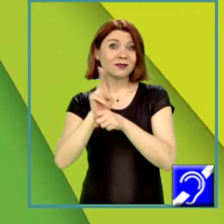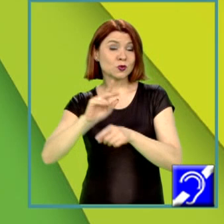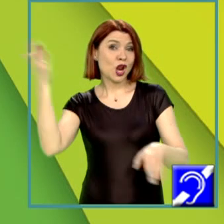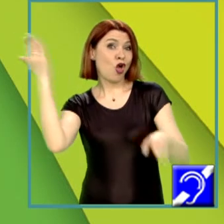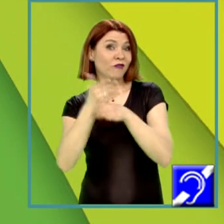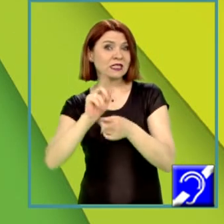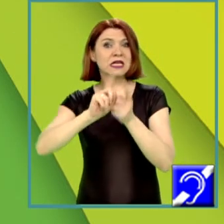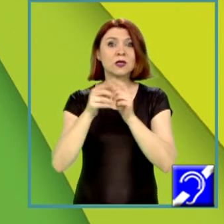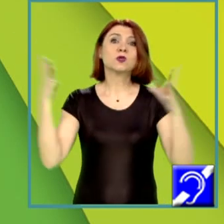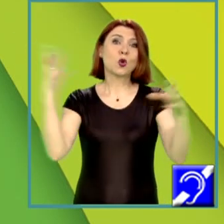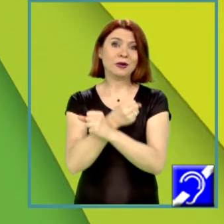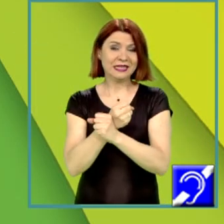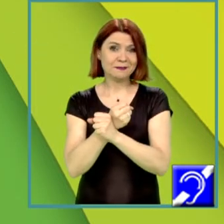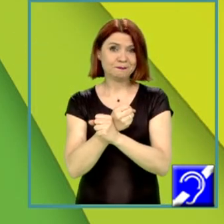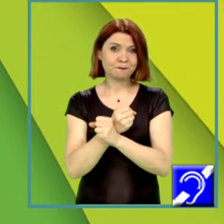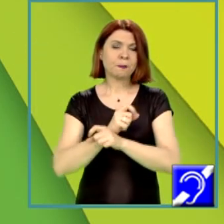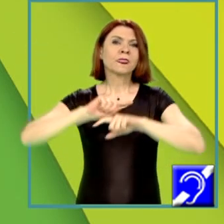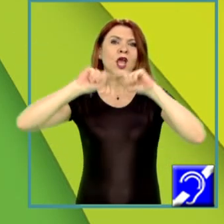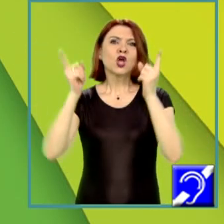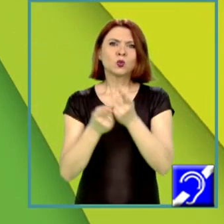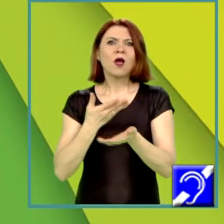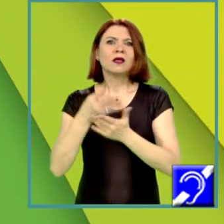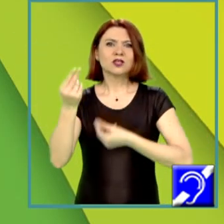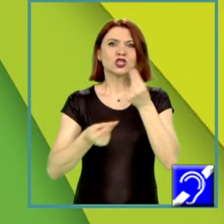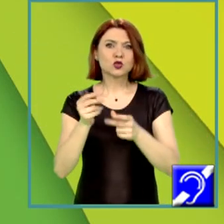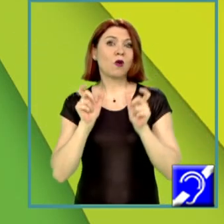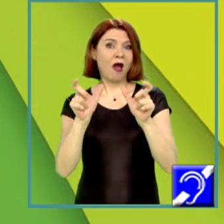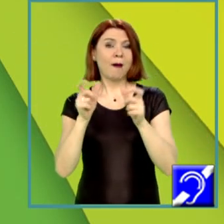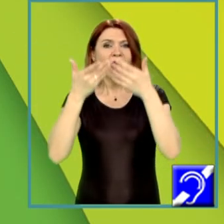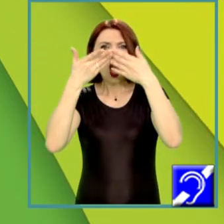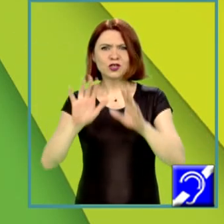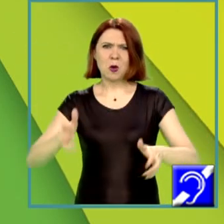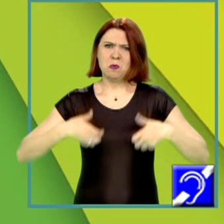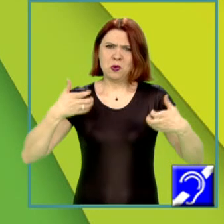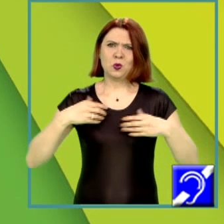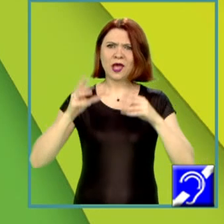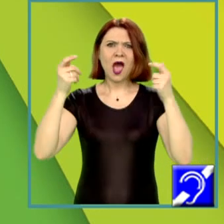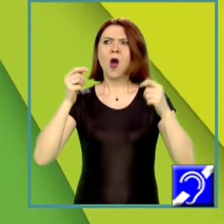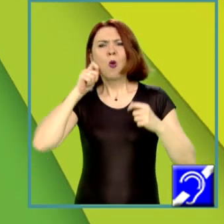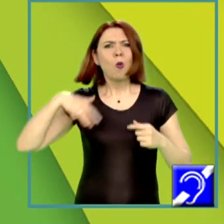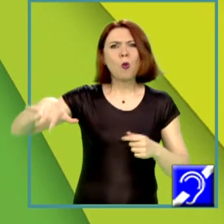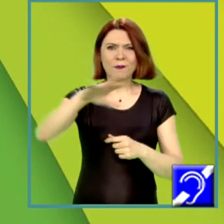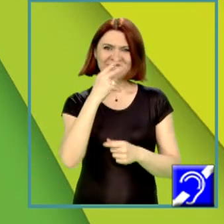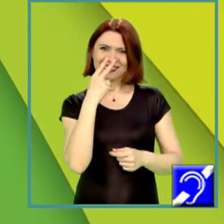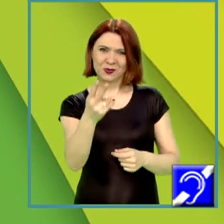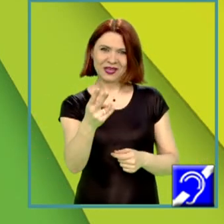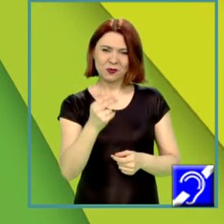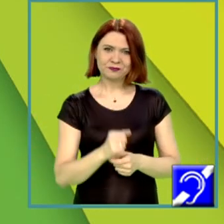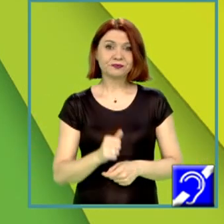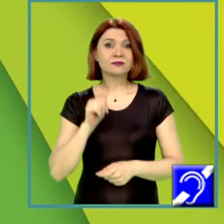lovitură sau sau prin de întreaga acrobația Apărării declanșa entuziasmul mulțimii C asista la joc